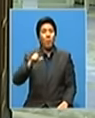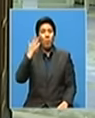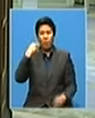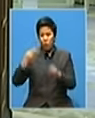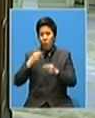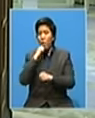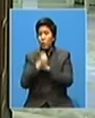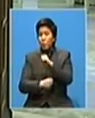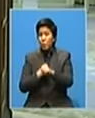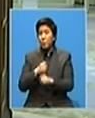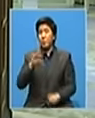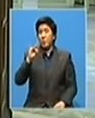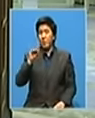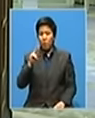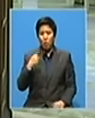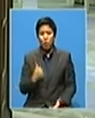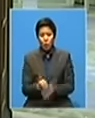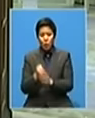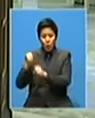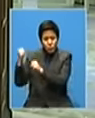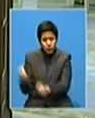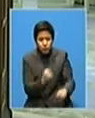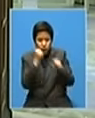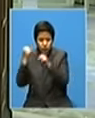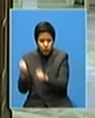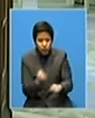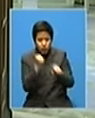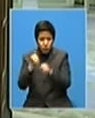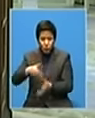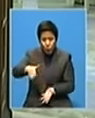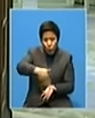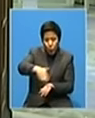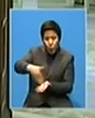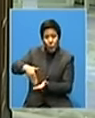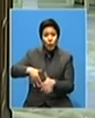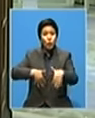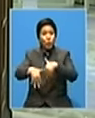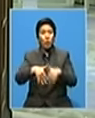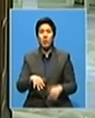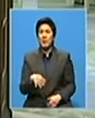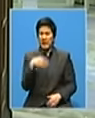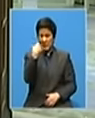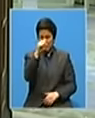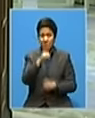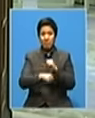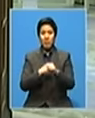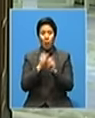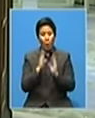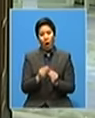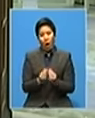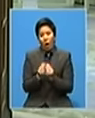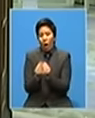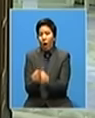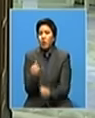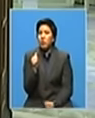ศึกที่มีจิตอาสาได้ไปช่วยกวาดถนนรอบๆชุมชนทำมากว่า10ปีแล้วนะครับจนเพื่อนบ้านนั้นยกย่องให้เป็นคนดี